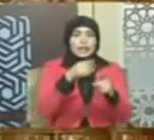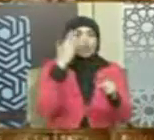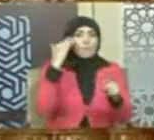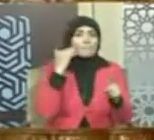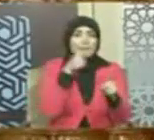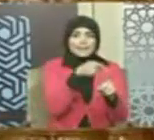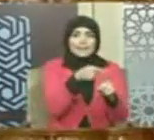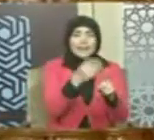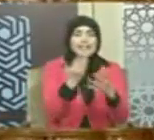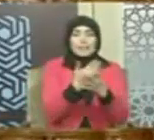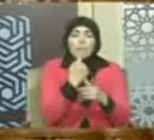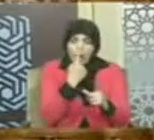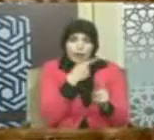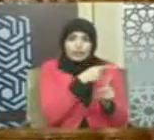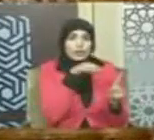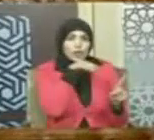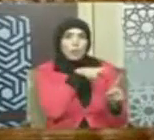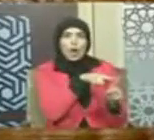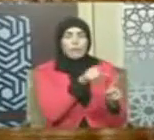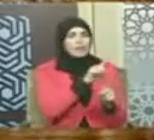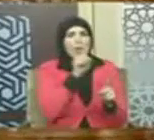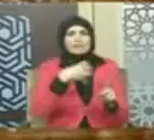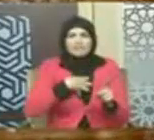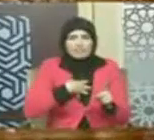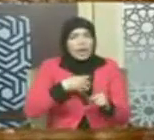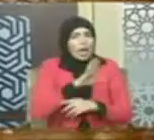ولا تجعل عيشها كدا كدا.